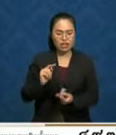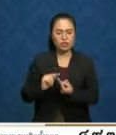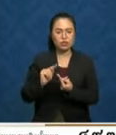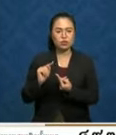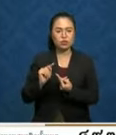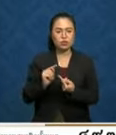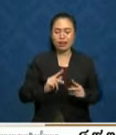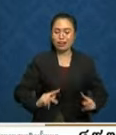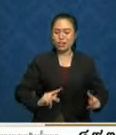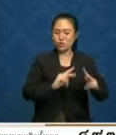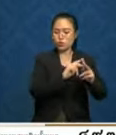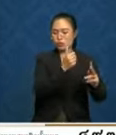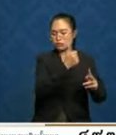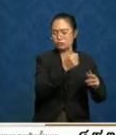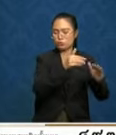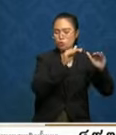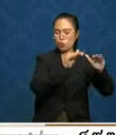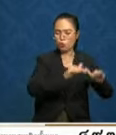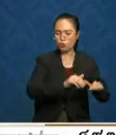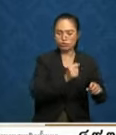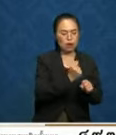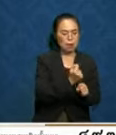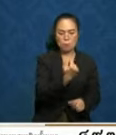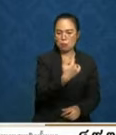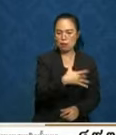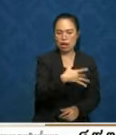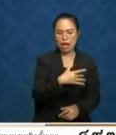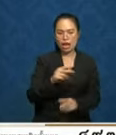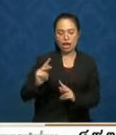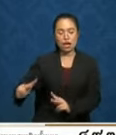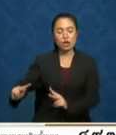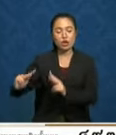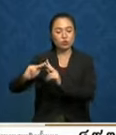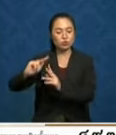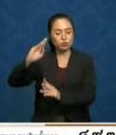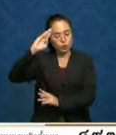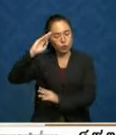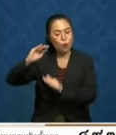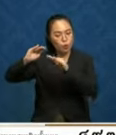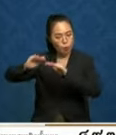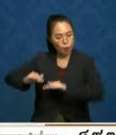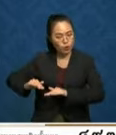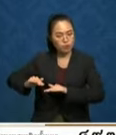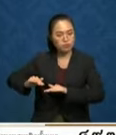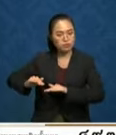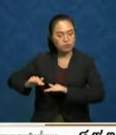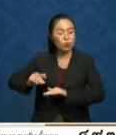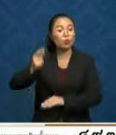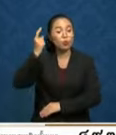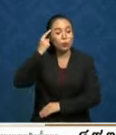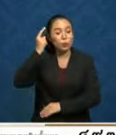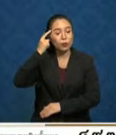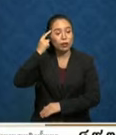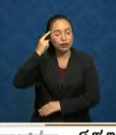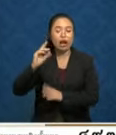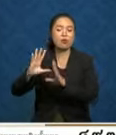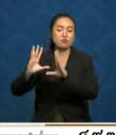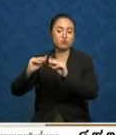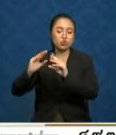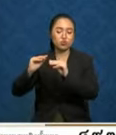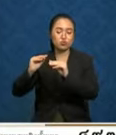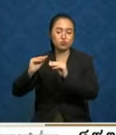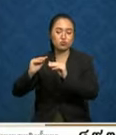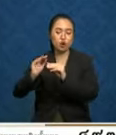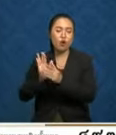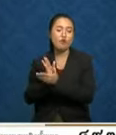ยมีกระทรวงใดลดได้แต่กระทรวงกลาโหมลดแล้วท่านทราบไหมว่ามติอย่างนี้พอเข้าสภากลาโห